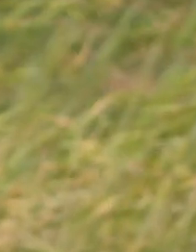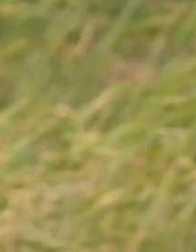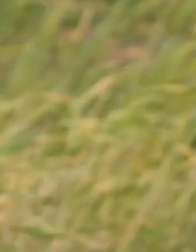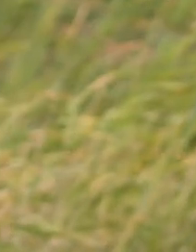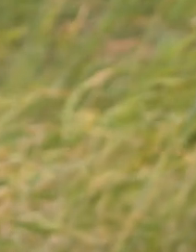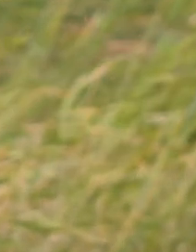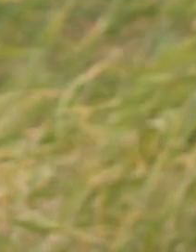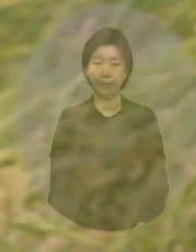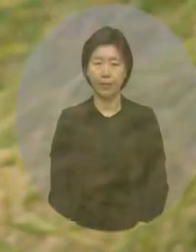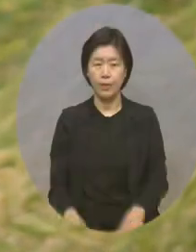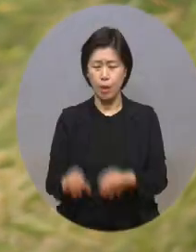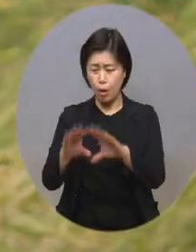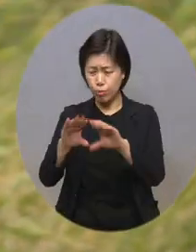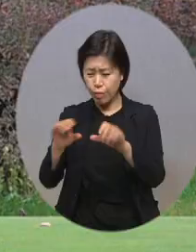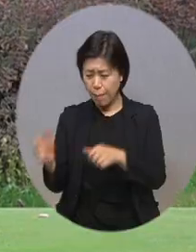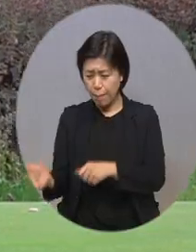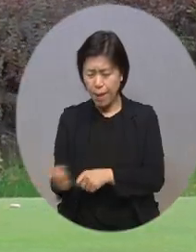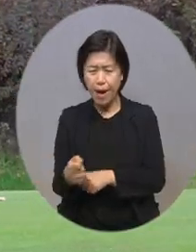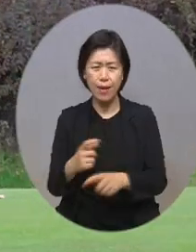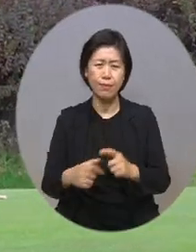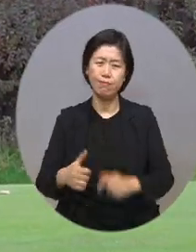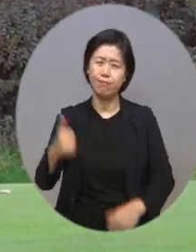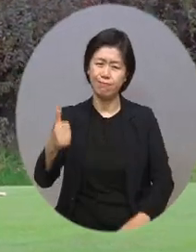사서 쳐야 되는데.